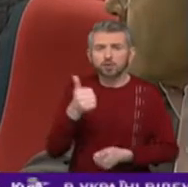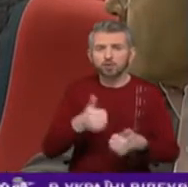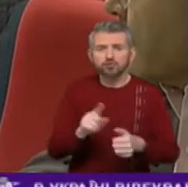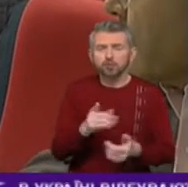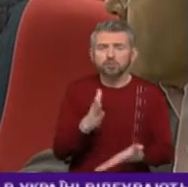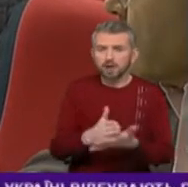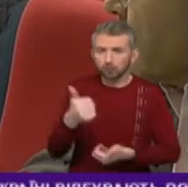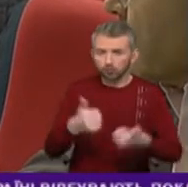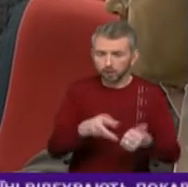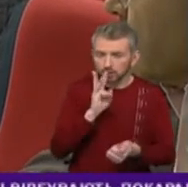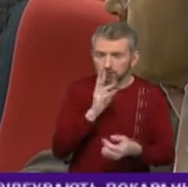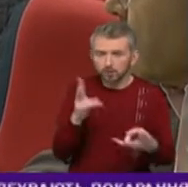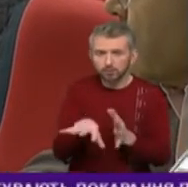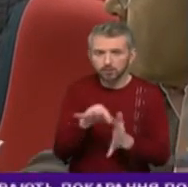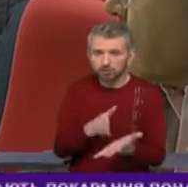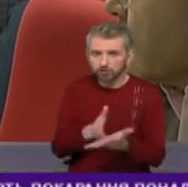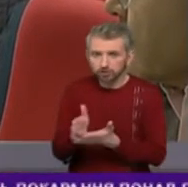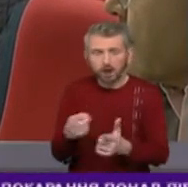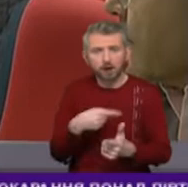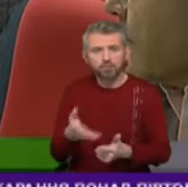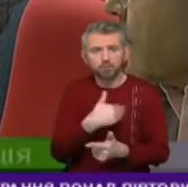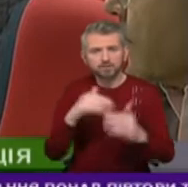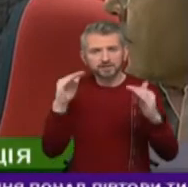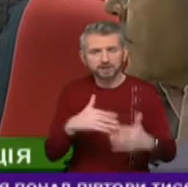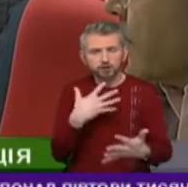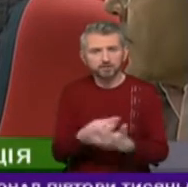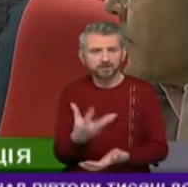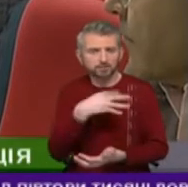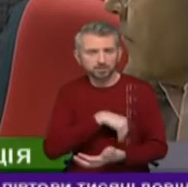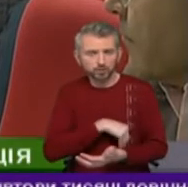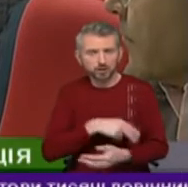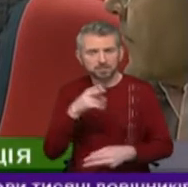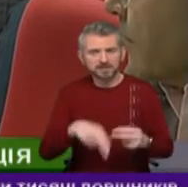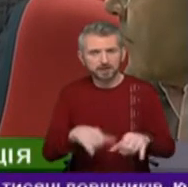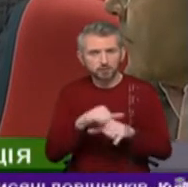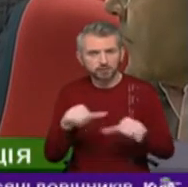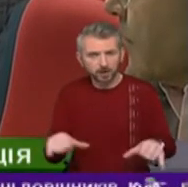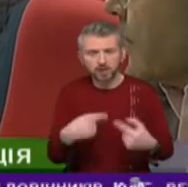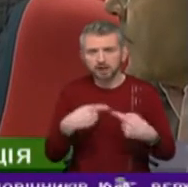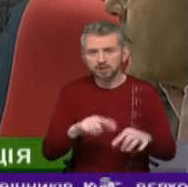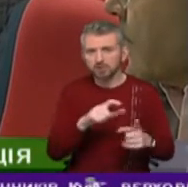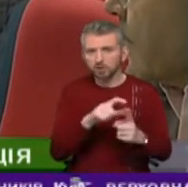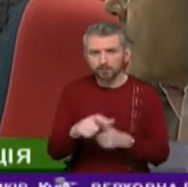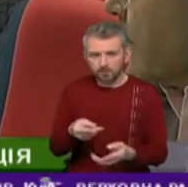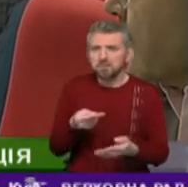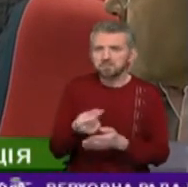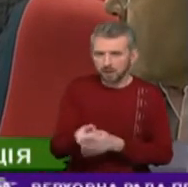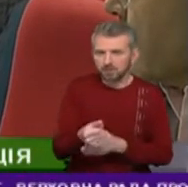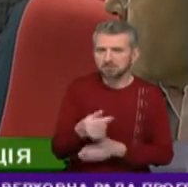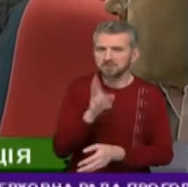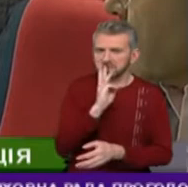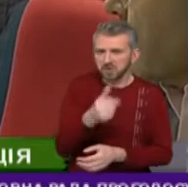потрібно вибрати шлях. Або ми знижуємо свій прибуток і перестаємо розвиватися, іншими словами, платимо конкурентну зарплату,